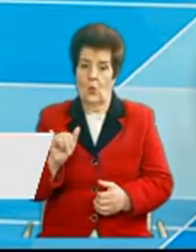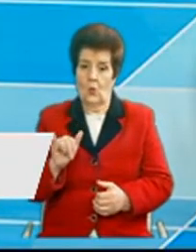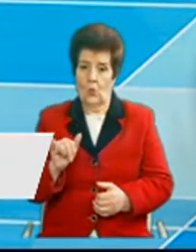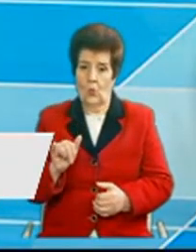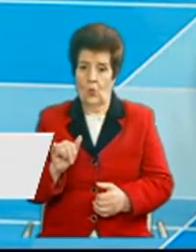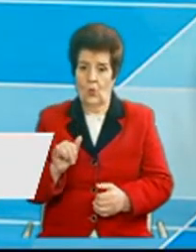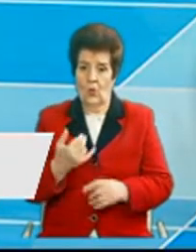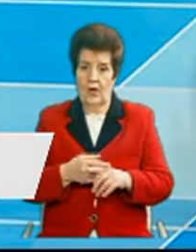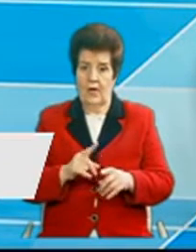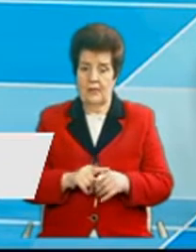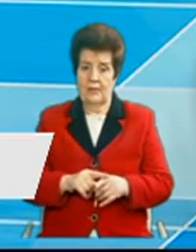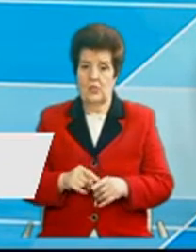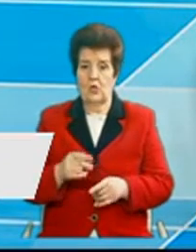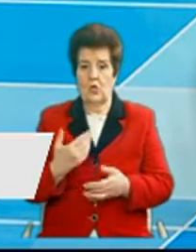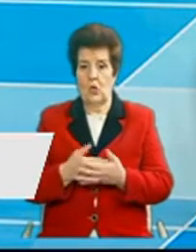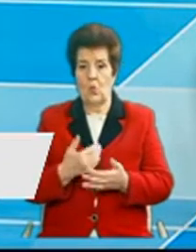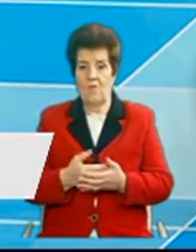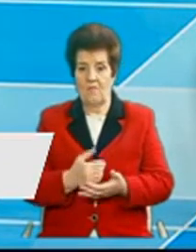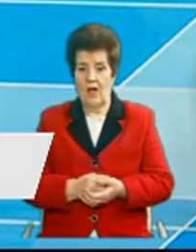fiind zise și cumva